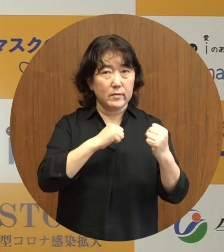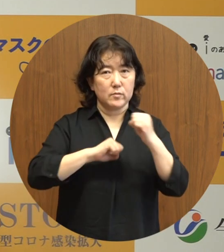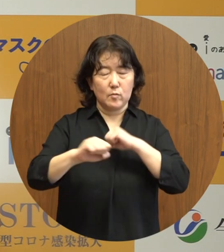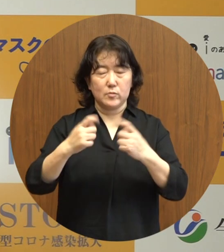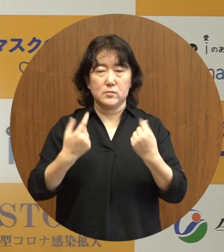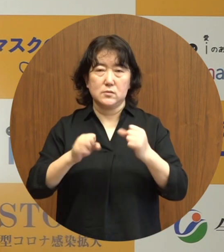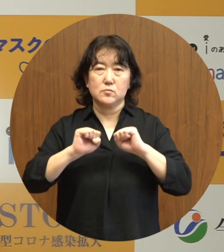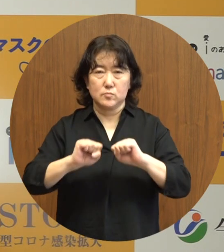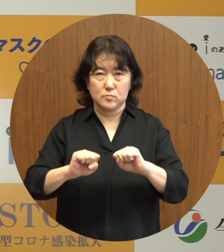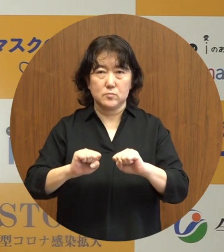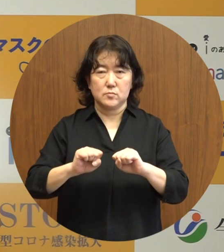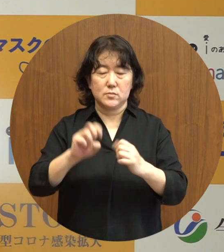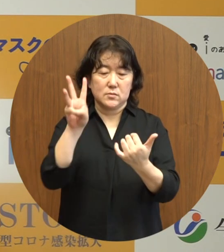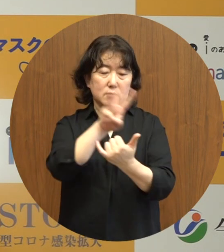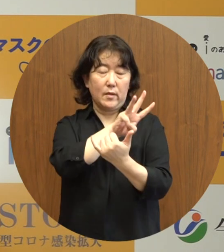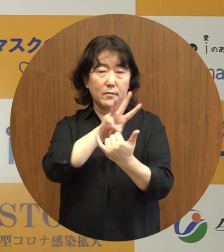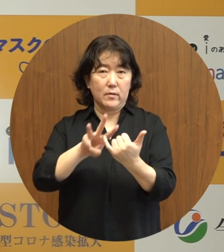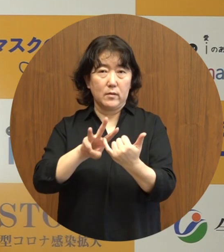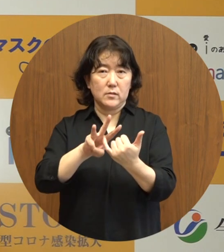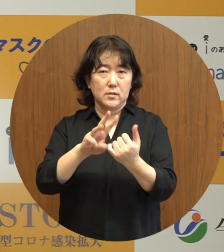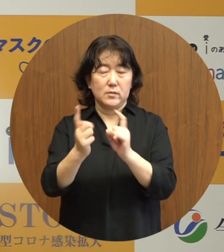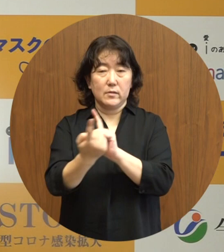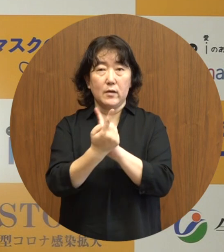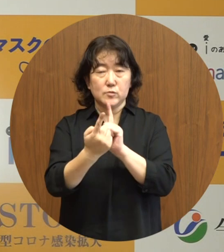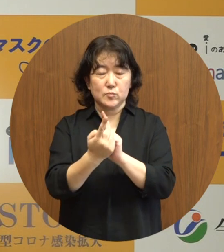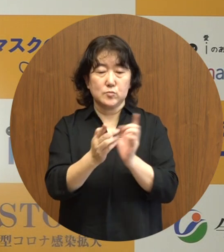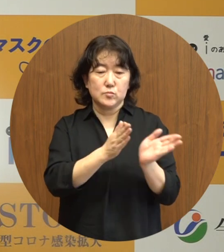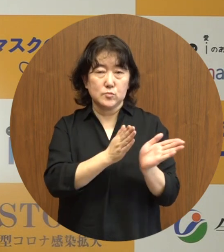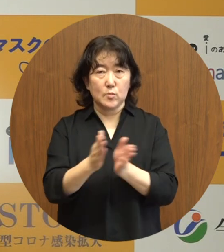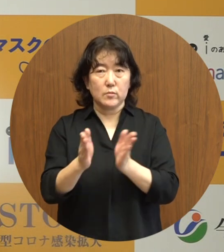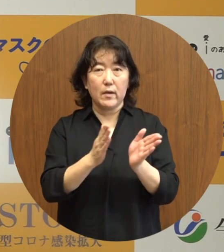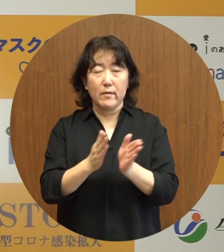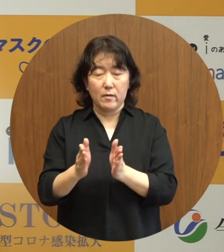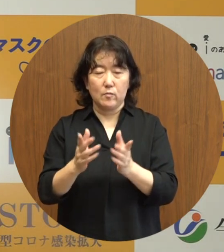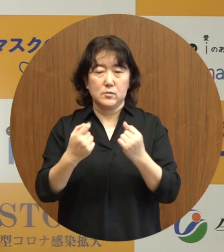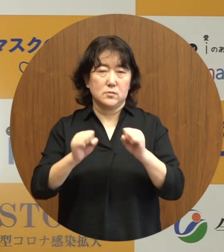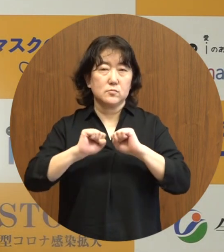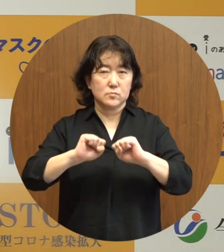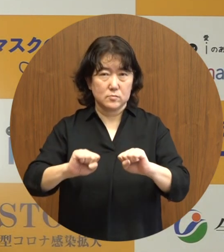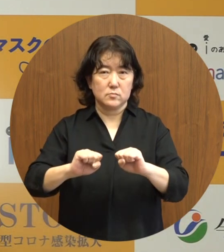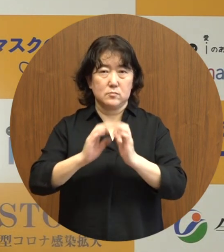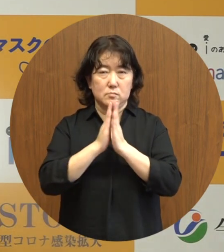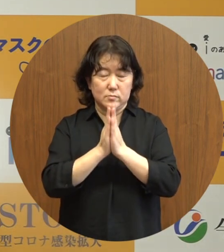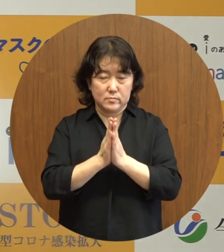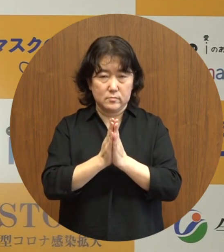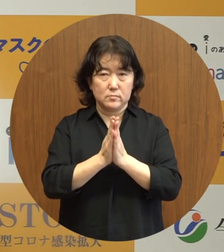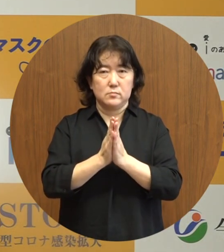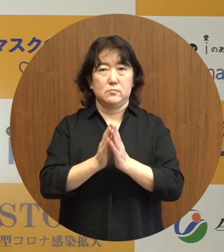の徹底、災害に対する備えを十分にお願いをいたします。